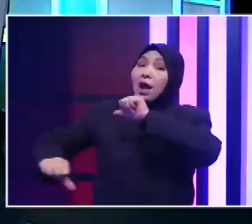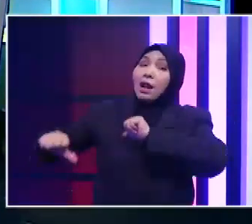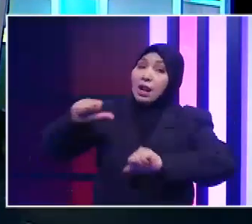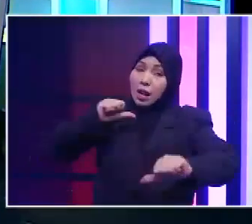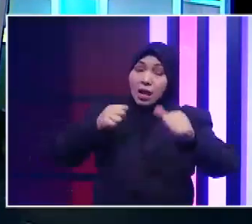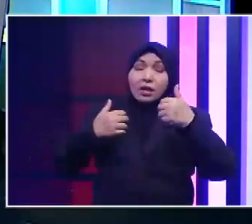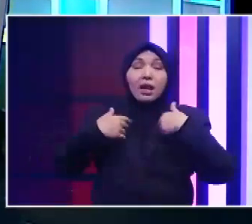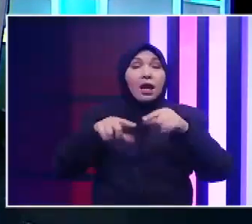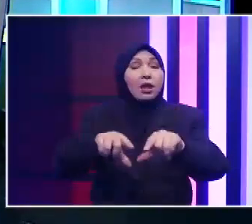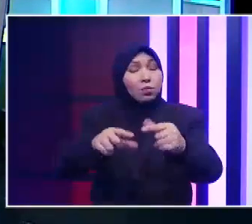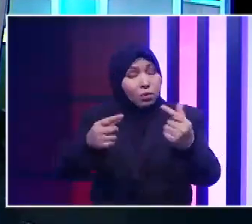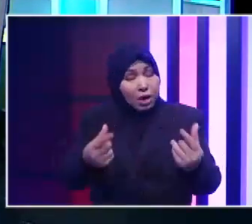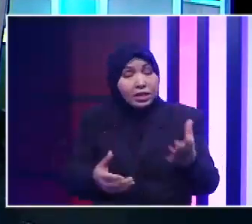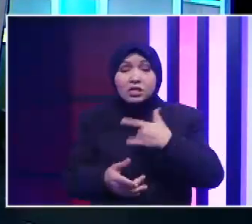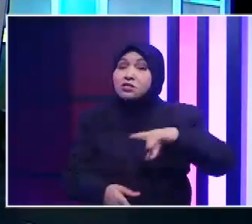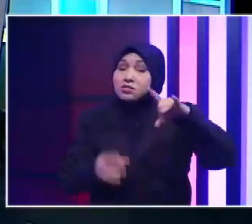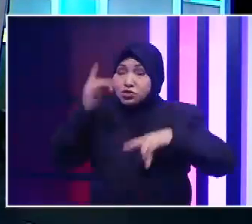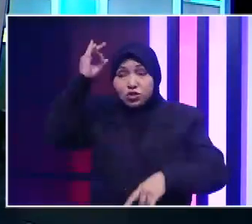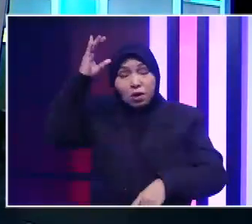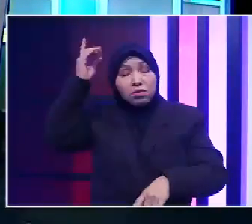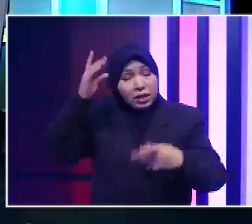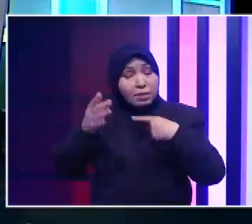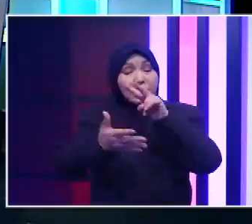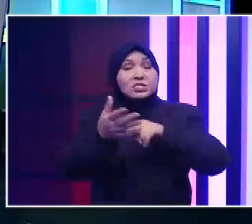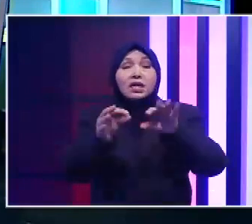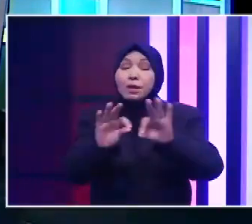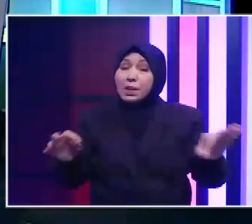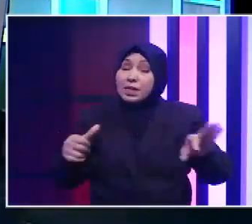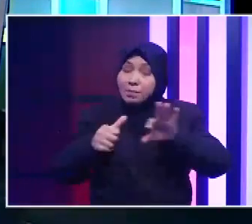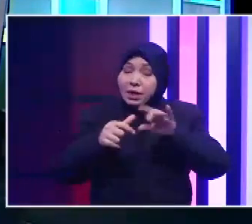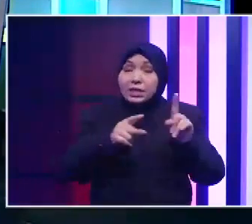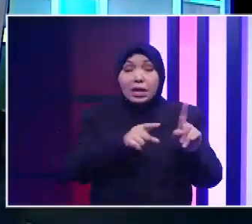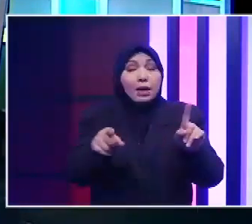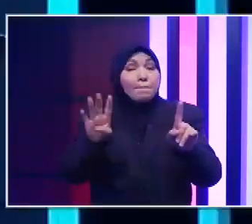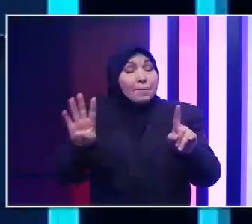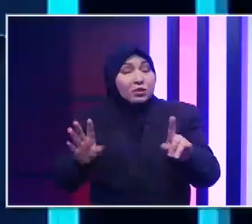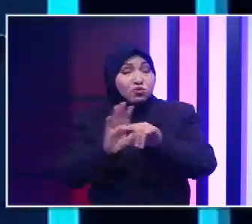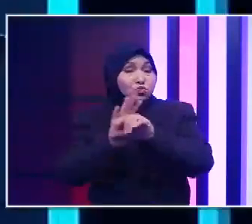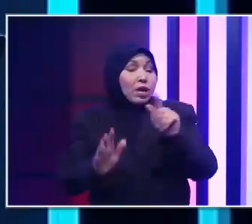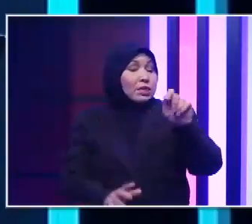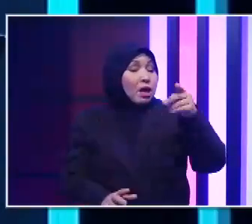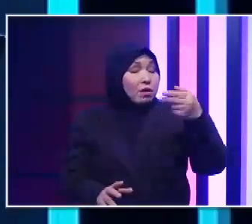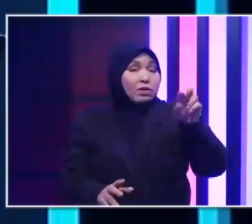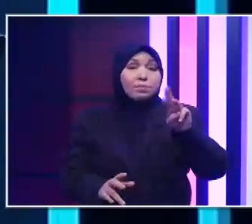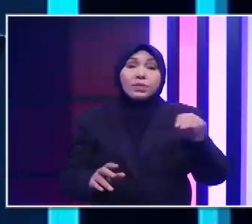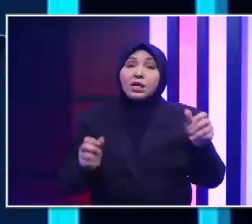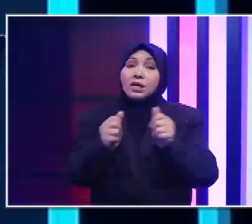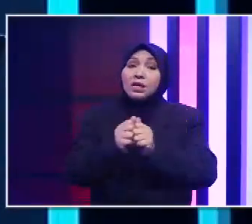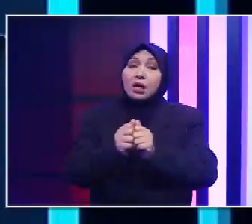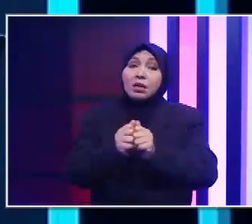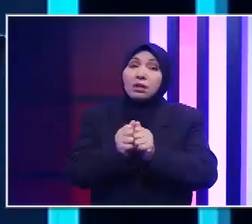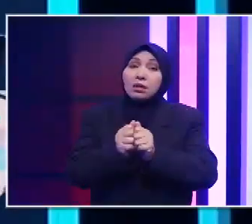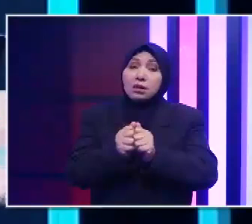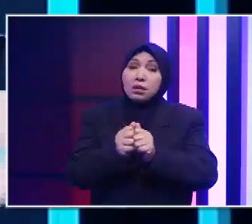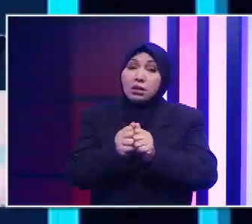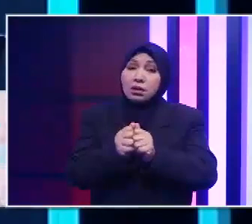elah Alquran Insyaallah kita baca ya sehingga ayat keempat dapat disulut ah ribet dengan makro